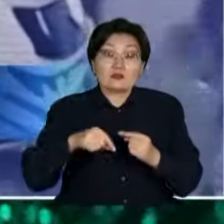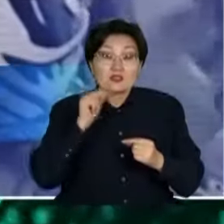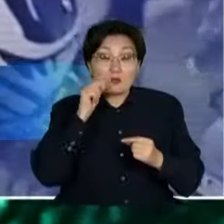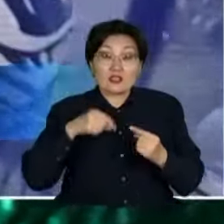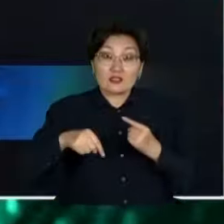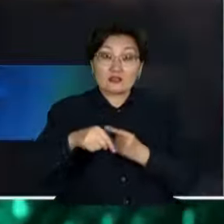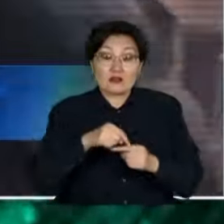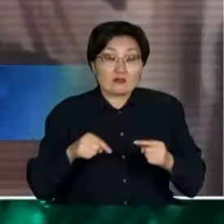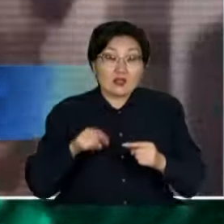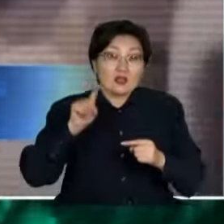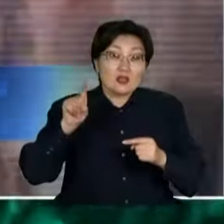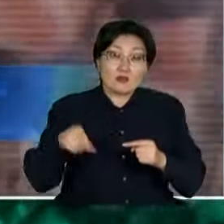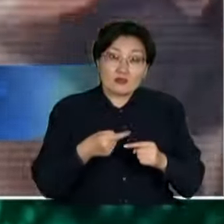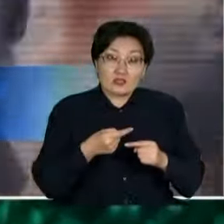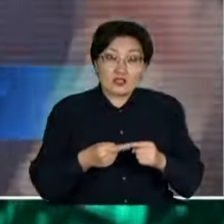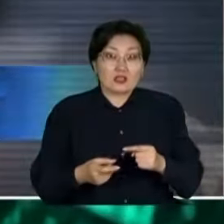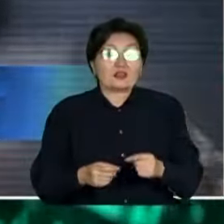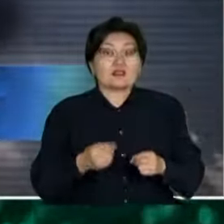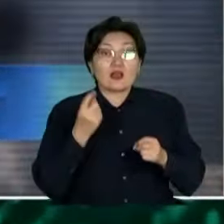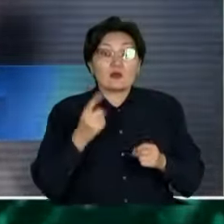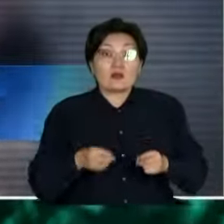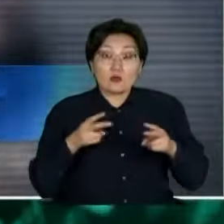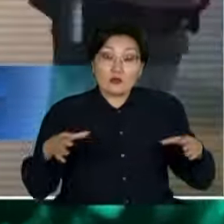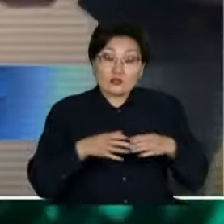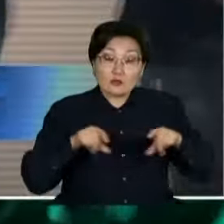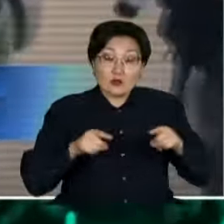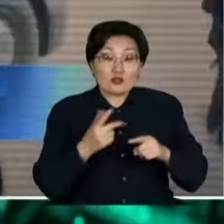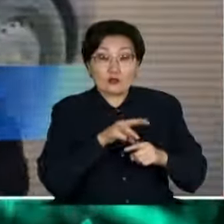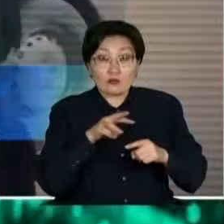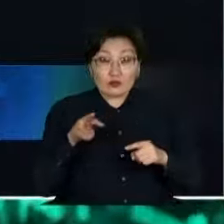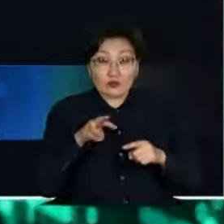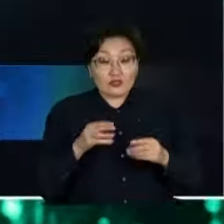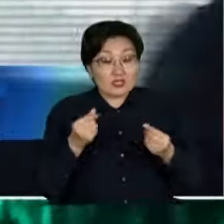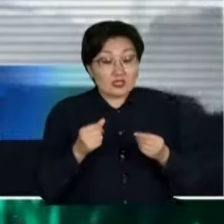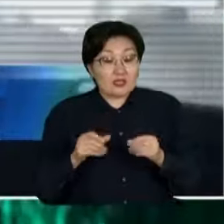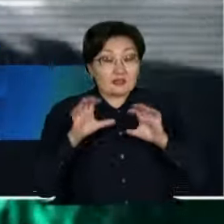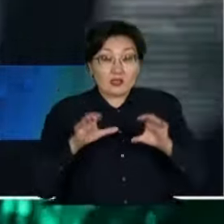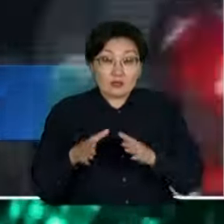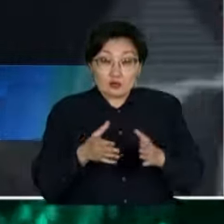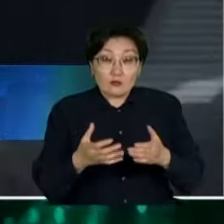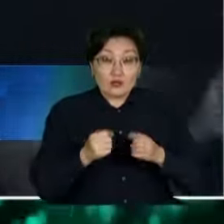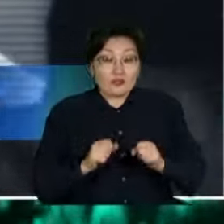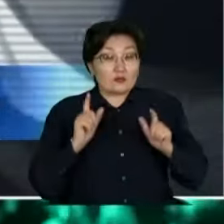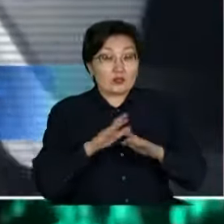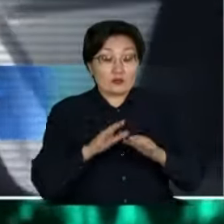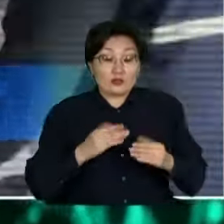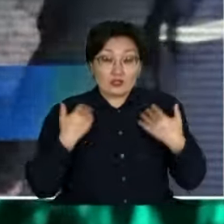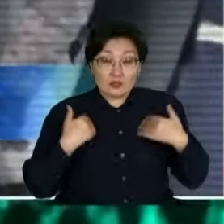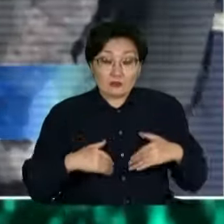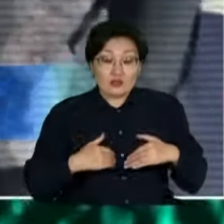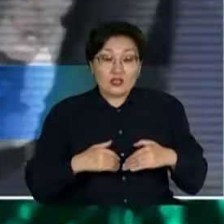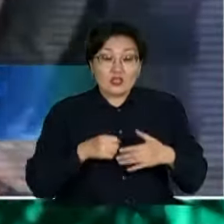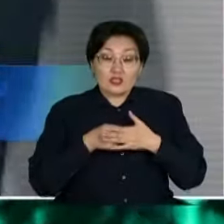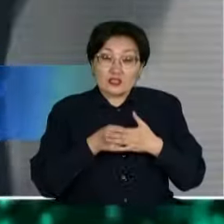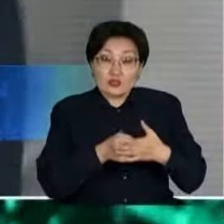топ анықталған. Олар 3 миллион теңгеге дейінгі қаражатты заңсыз жолмен алып отырыпты. Келіспегендерге физикалық, моральдық